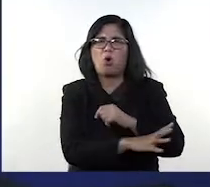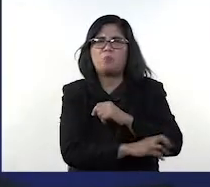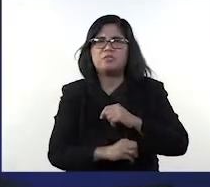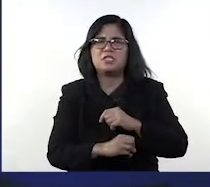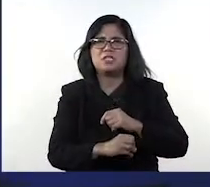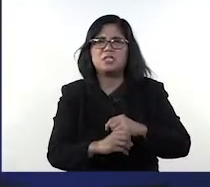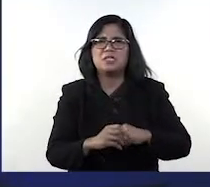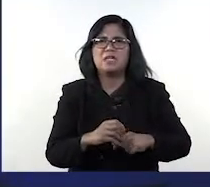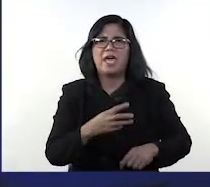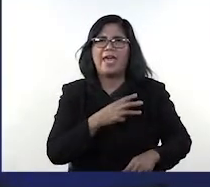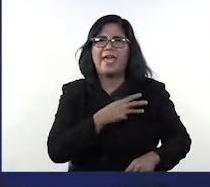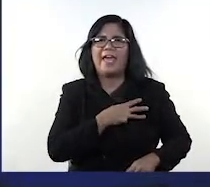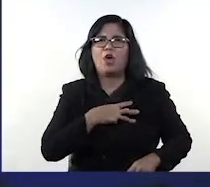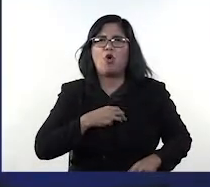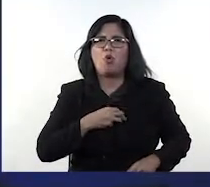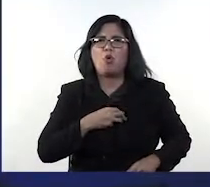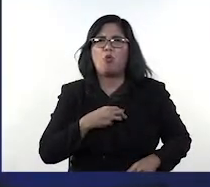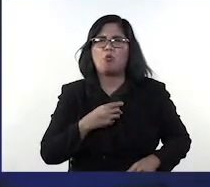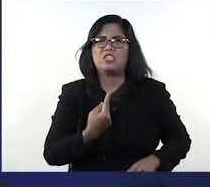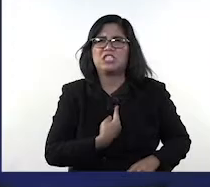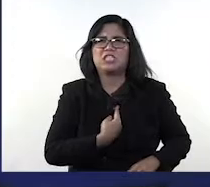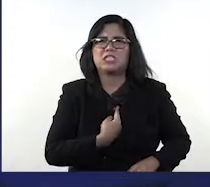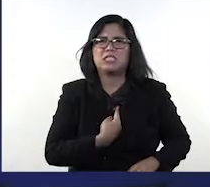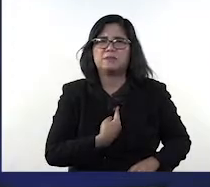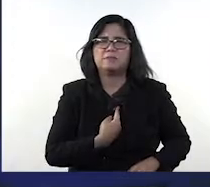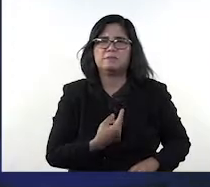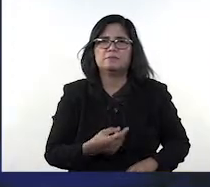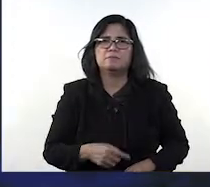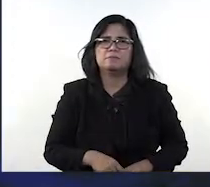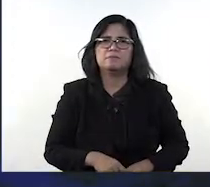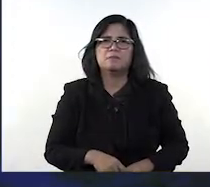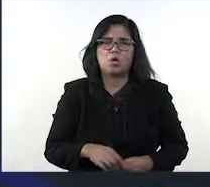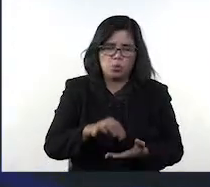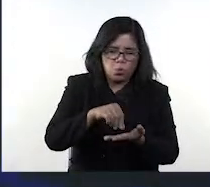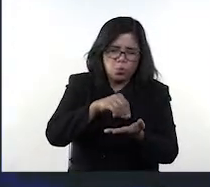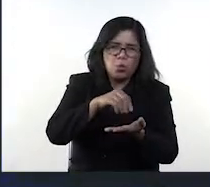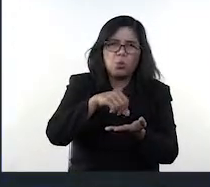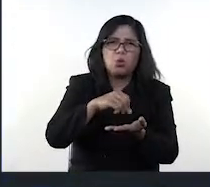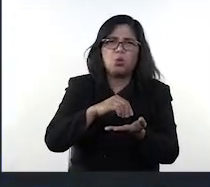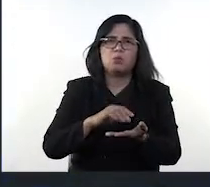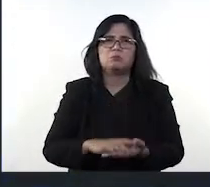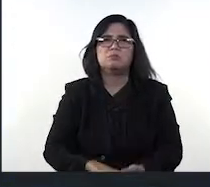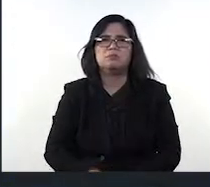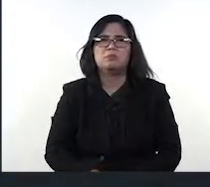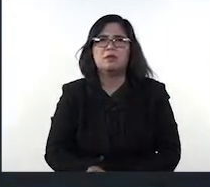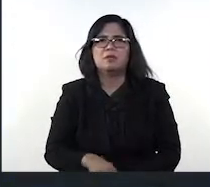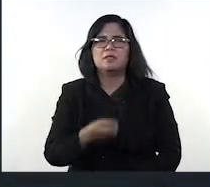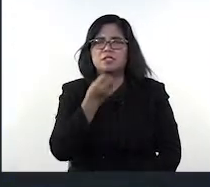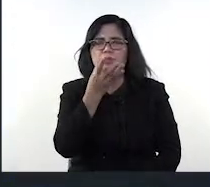mementingkan diri sendiri Paimin premium kita dikendalikan oleh dukun Paranormal yang menyebut dirinya sebagai penasehat